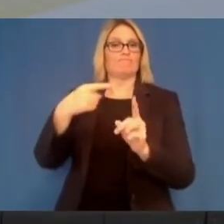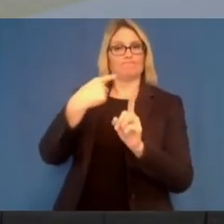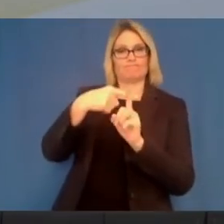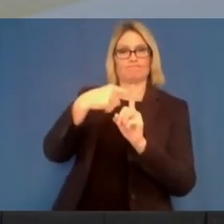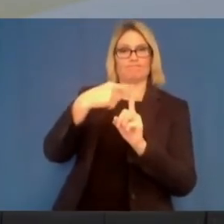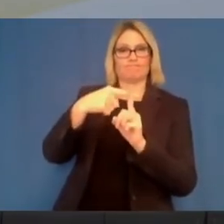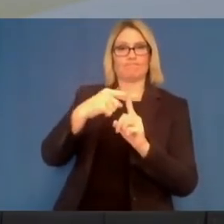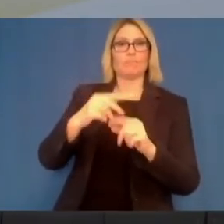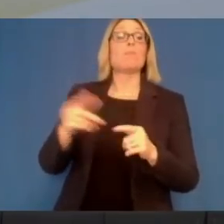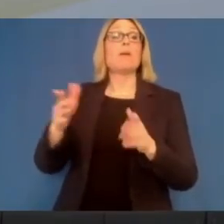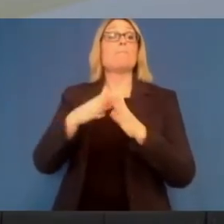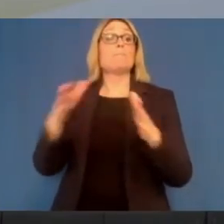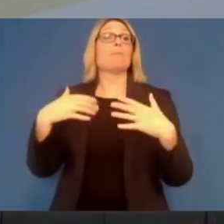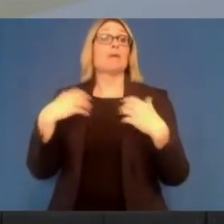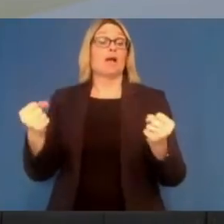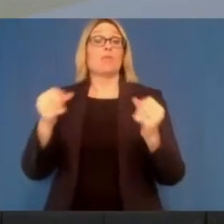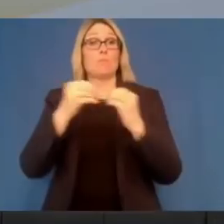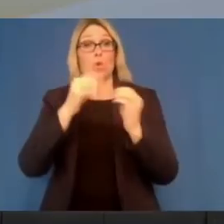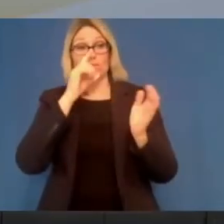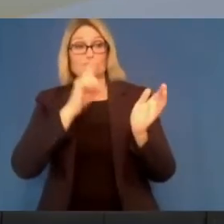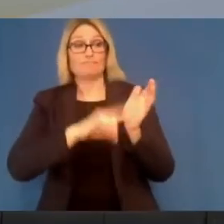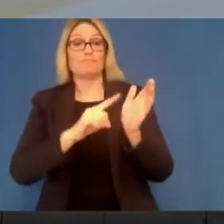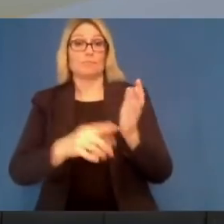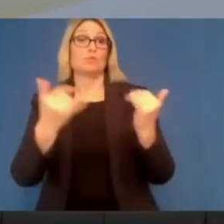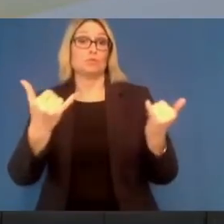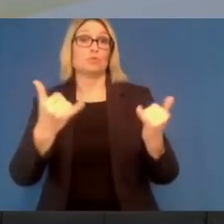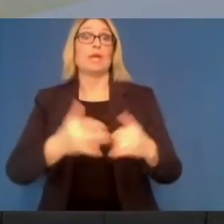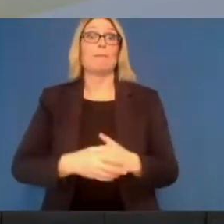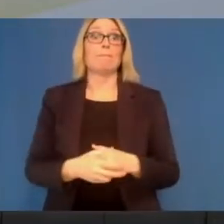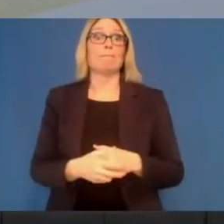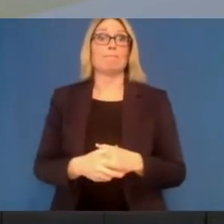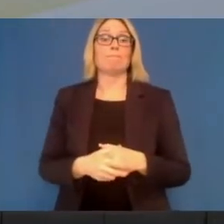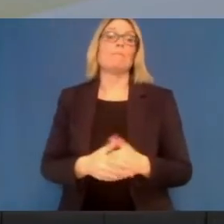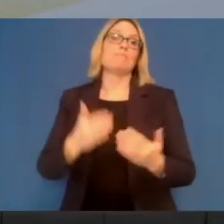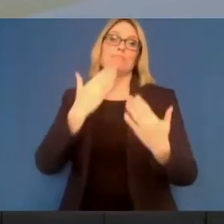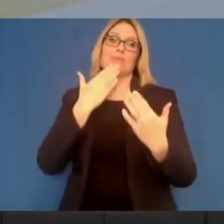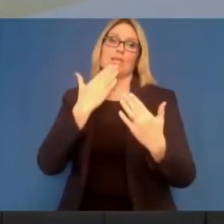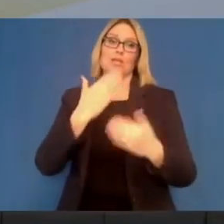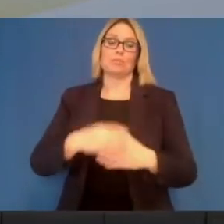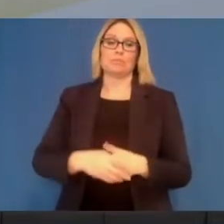is following up today. Thank you.